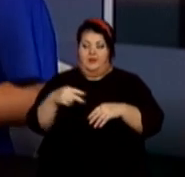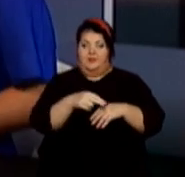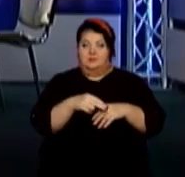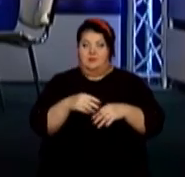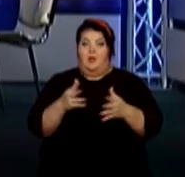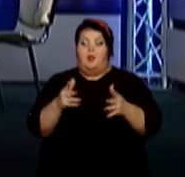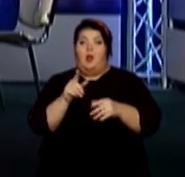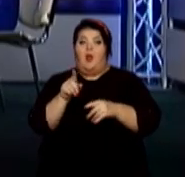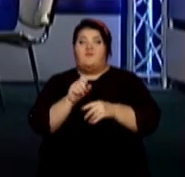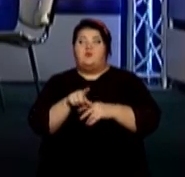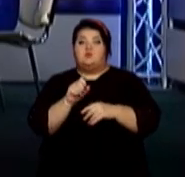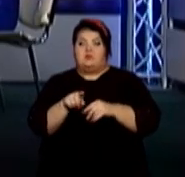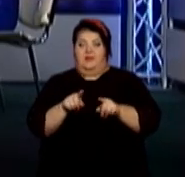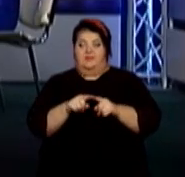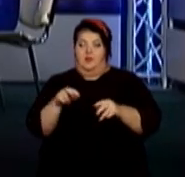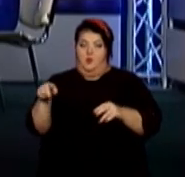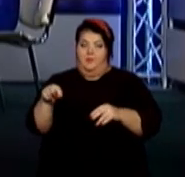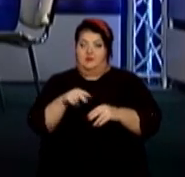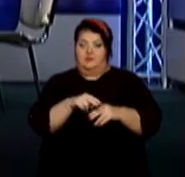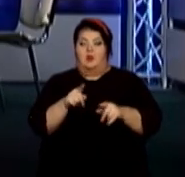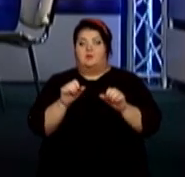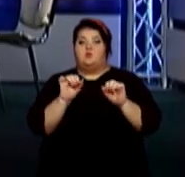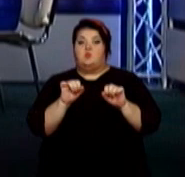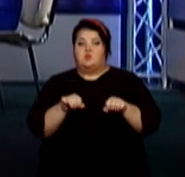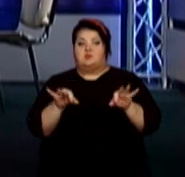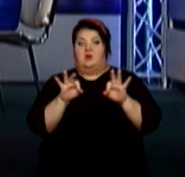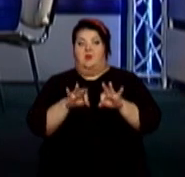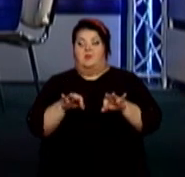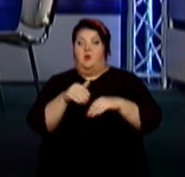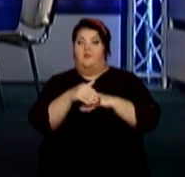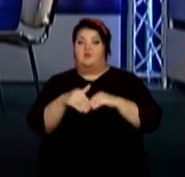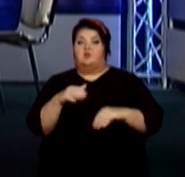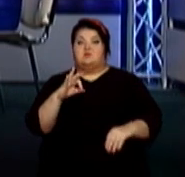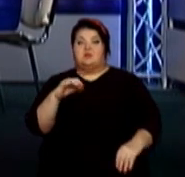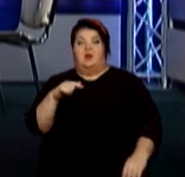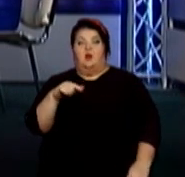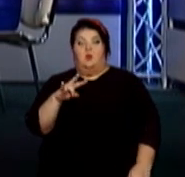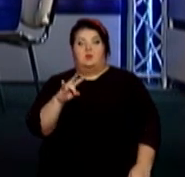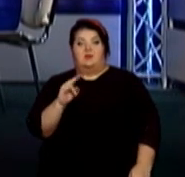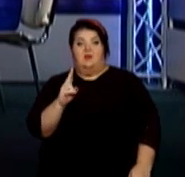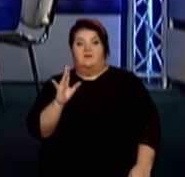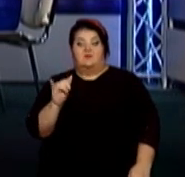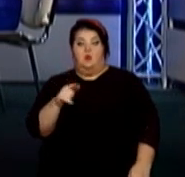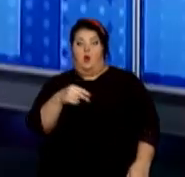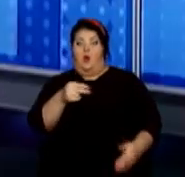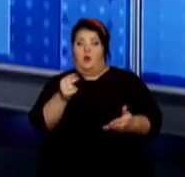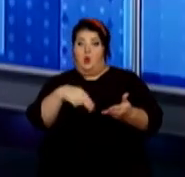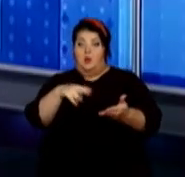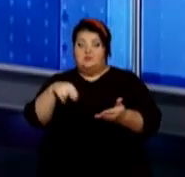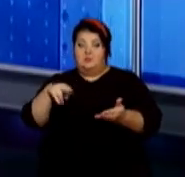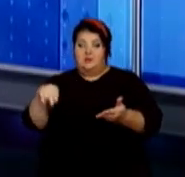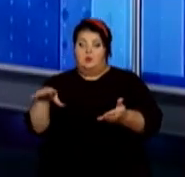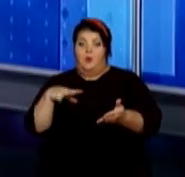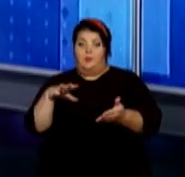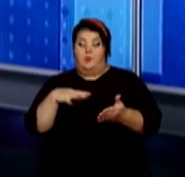руху? Так, тут вже можна говорити і про вулицю Огнівську. Огнівська вулиця, вона розмітка по вулиці Огнівська, вона була